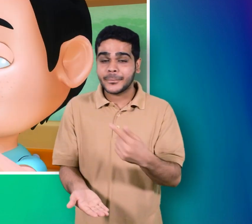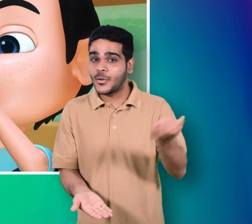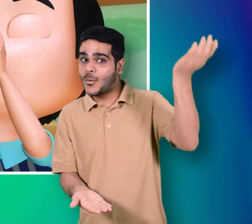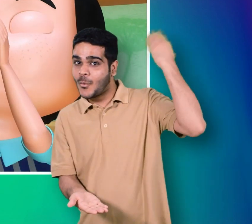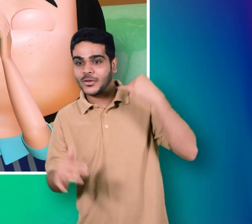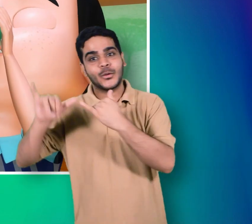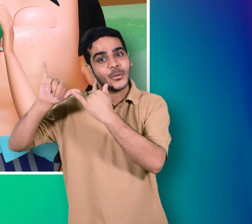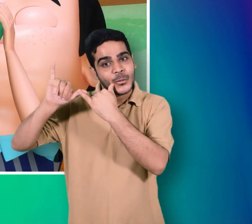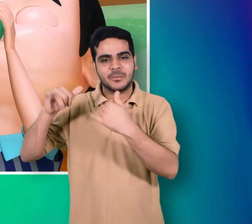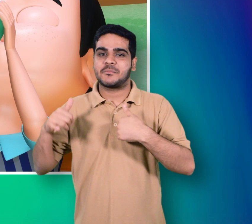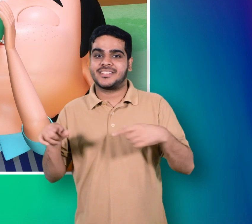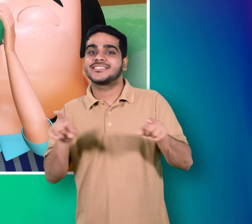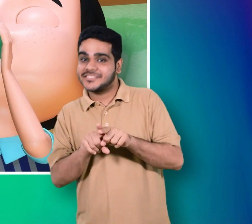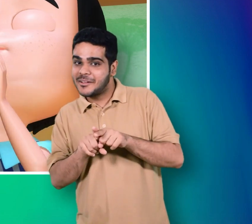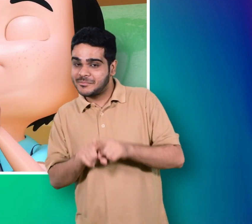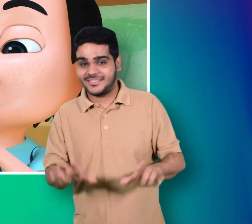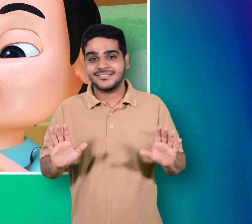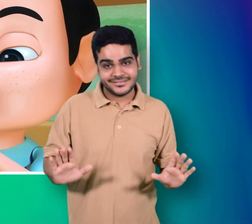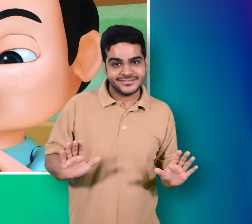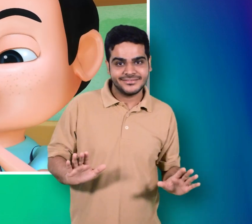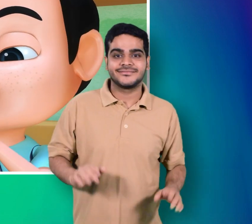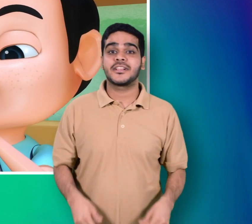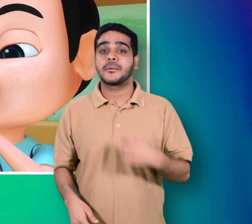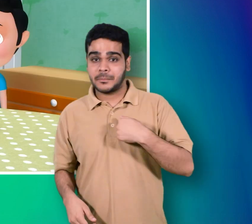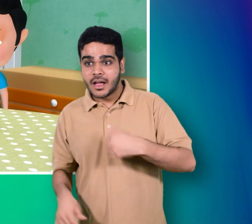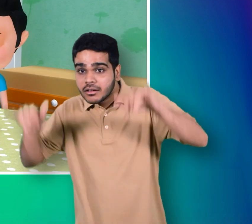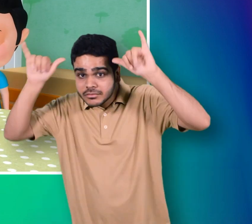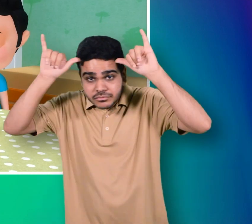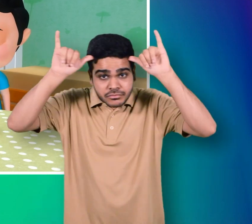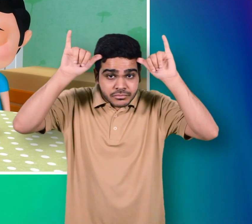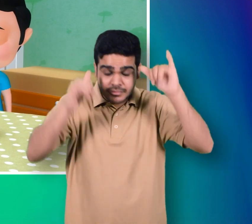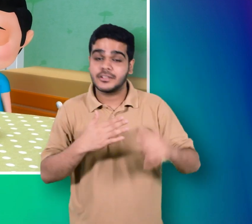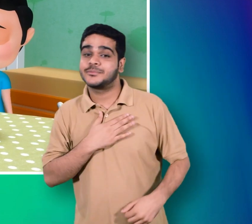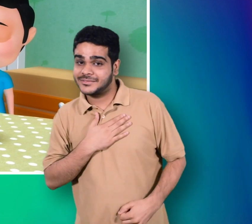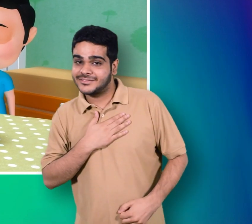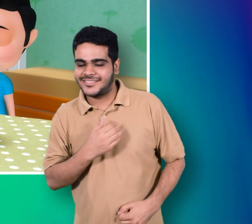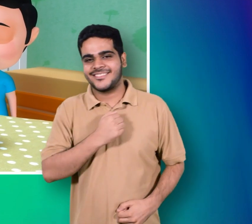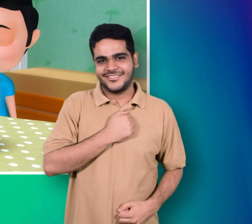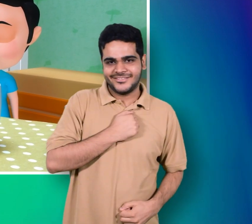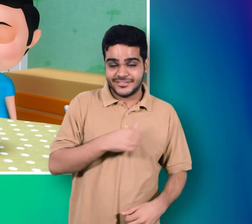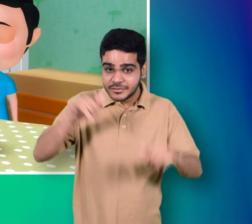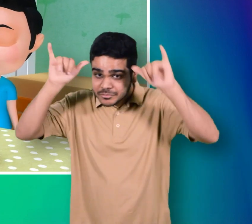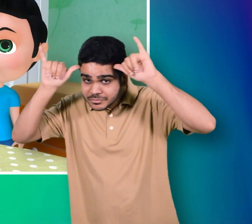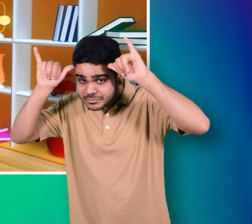माखन खाकर मूल बिठाकर मैं भी बनाकर नैया, गैया मेरी